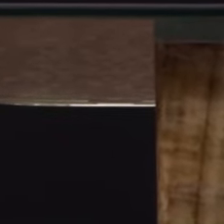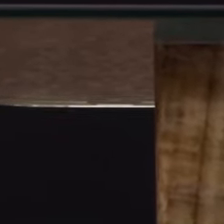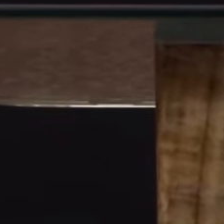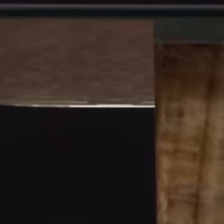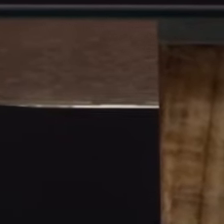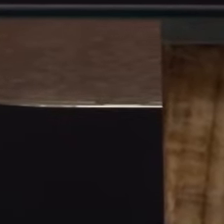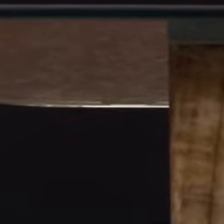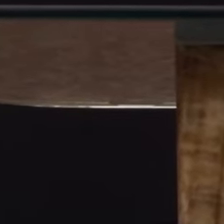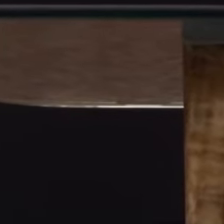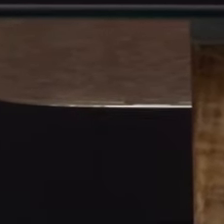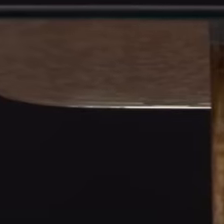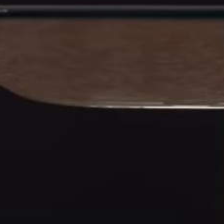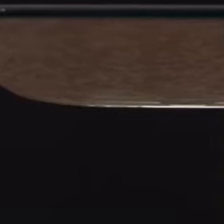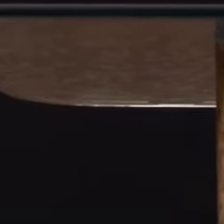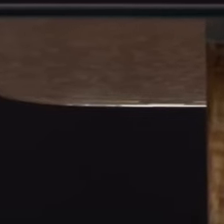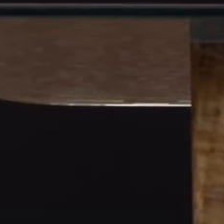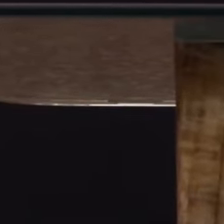de la foi. Comment